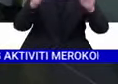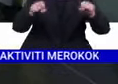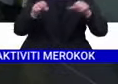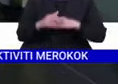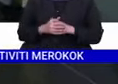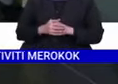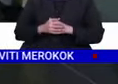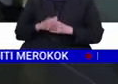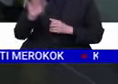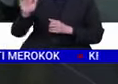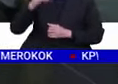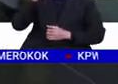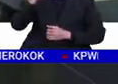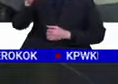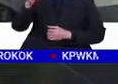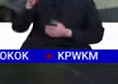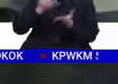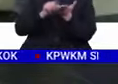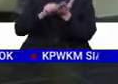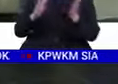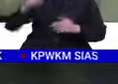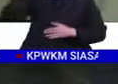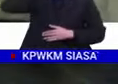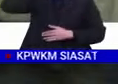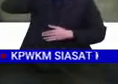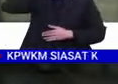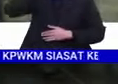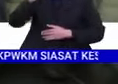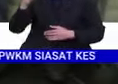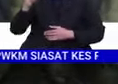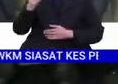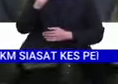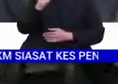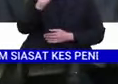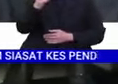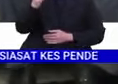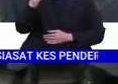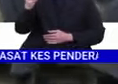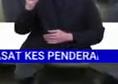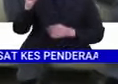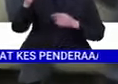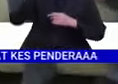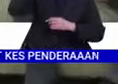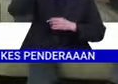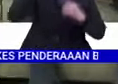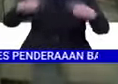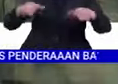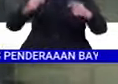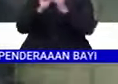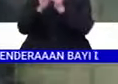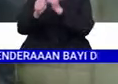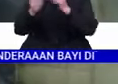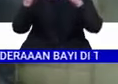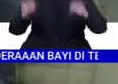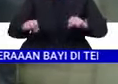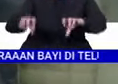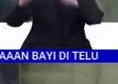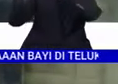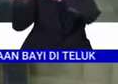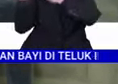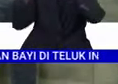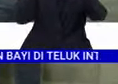16-20 berkata demikian dalam sidang media di Jawa Baru searching remaja Joho diadakan dengan tujuan memperkasakan peranan